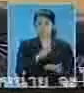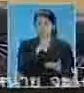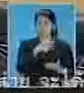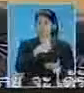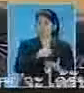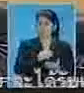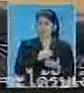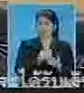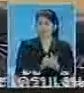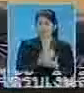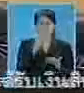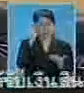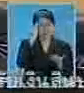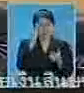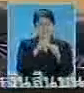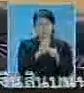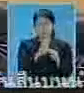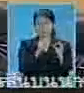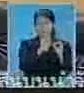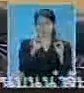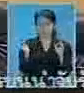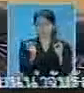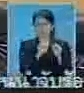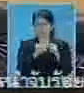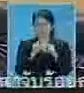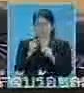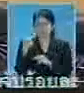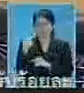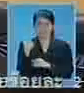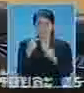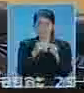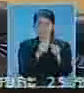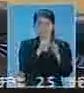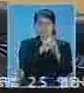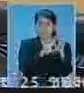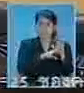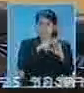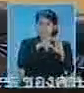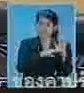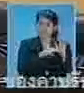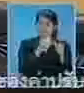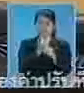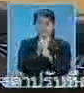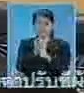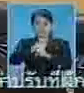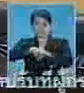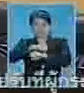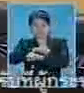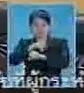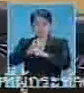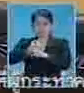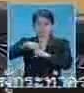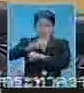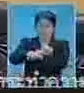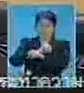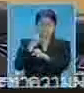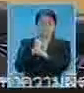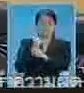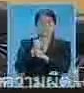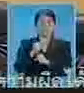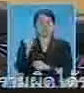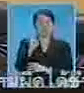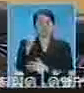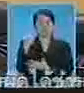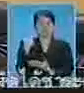อยากที่จะทราบในรายละเอียดว่าแนวนโยบายการนำไปสู่การปฏิบัติในช่วงที่ผ่านมาเพราะการบริหารมูลนิธิบางส่วนเนี่ยคาบเกี่ยวห